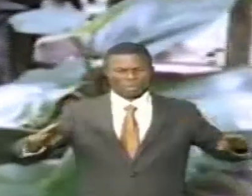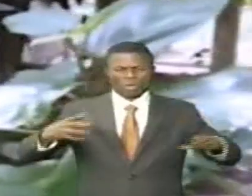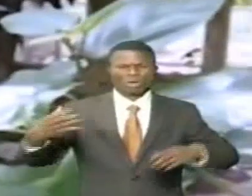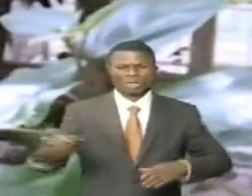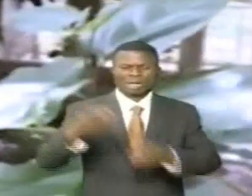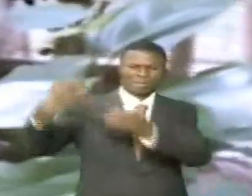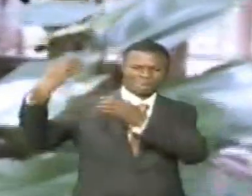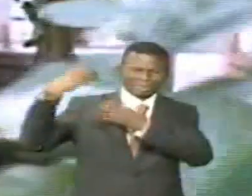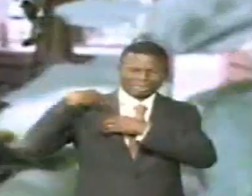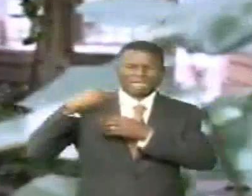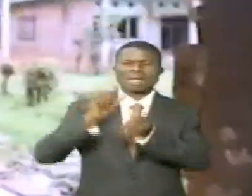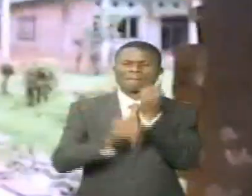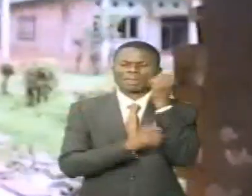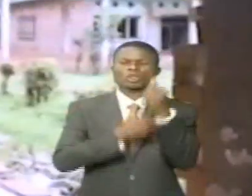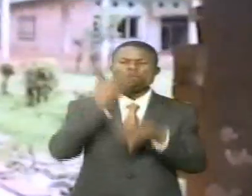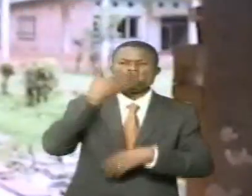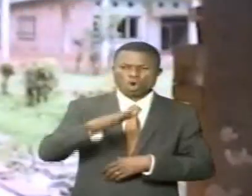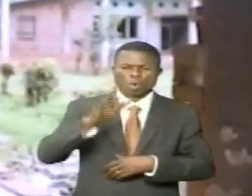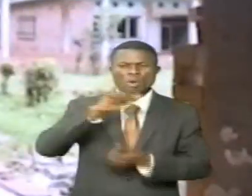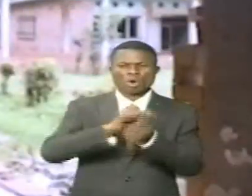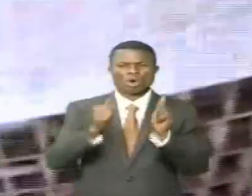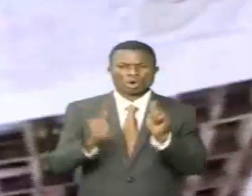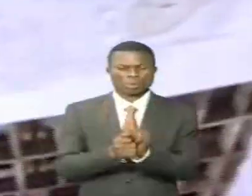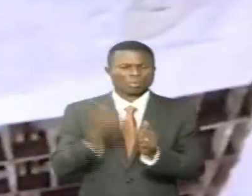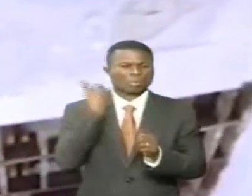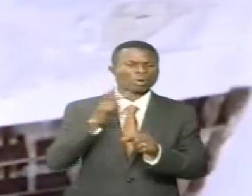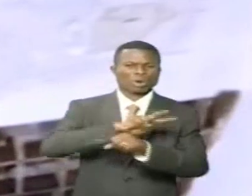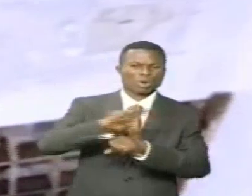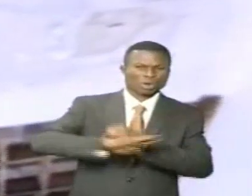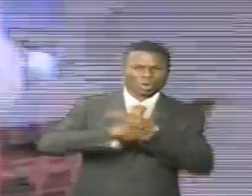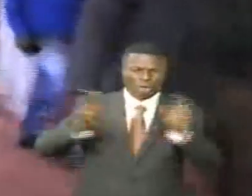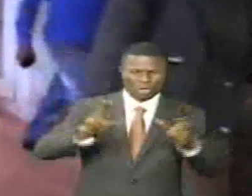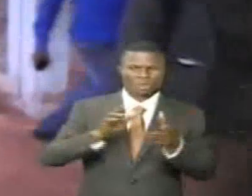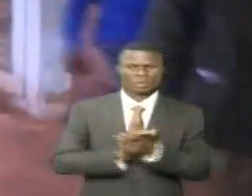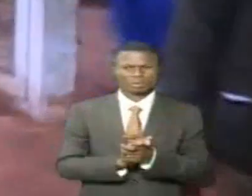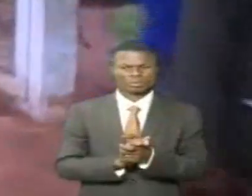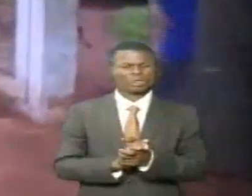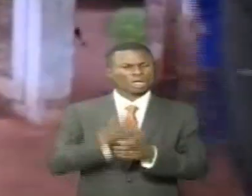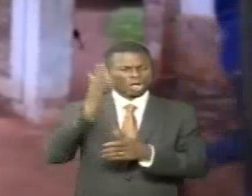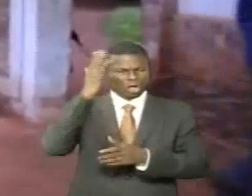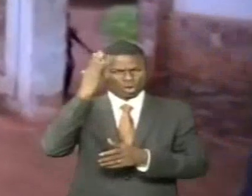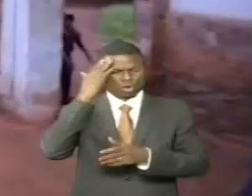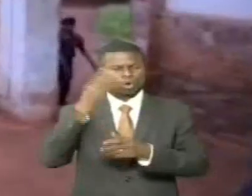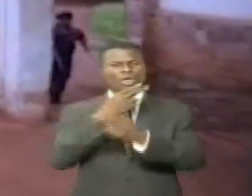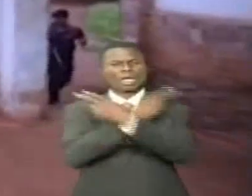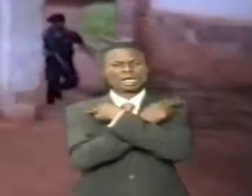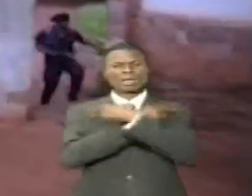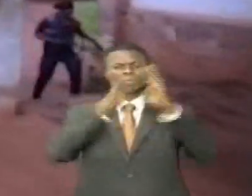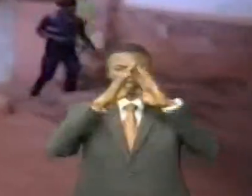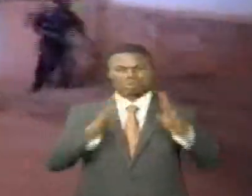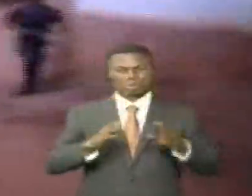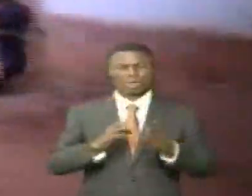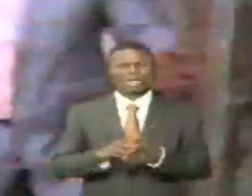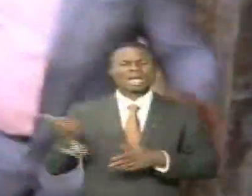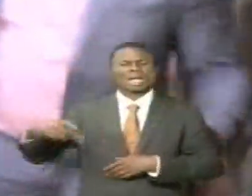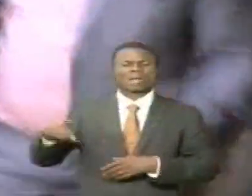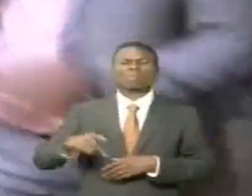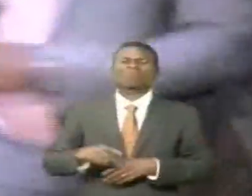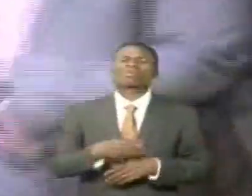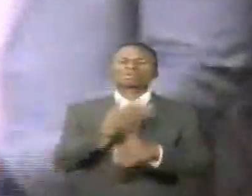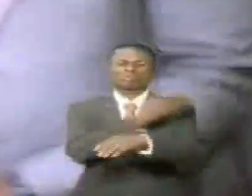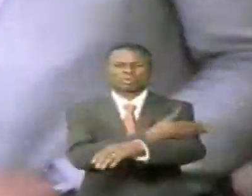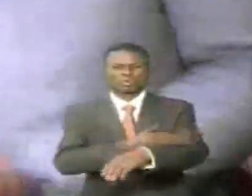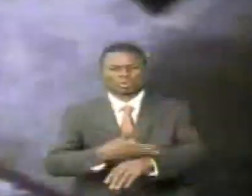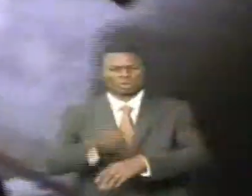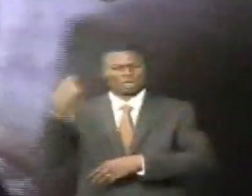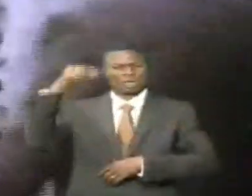médicale moderne, au-delà de la situation de Covid dont on tire déjà des leçons de confinement et d'isolement de la province, que le gouverneur pense débloquer